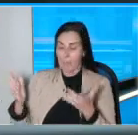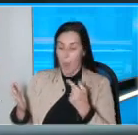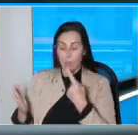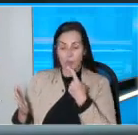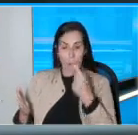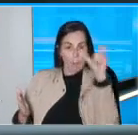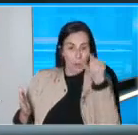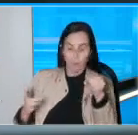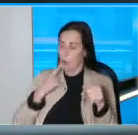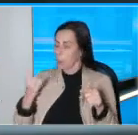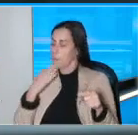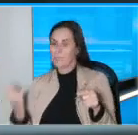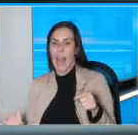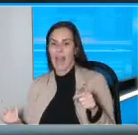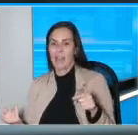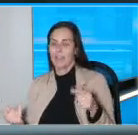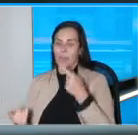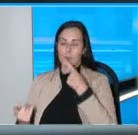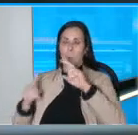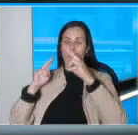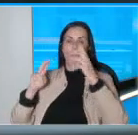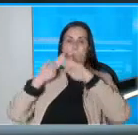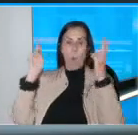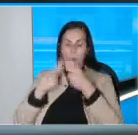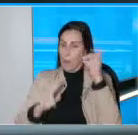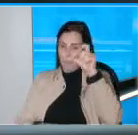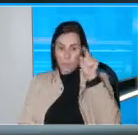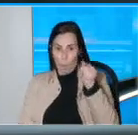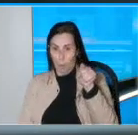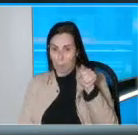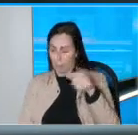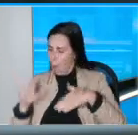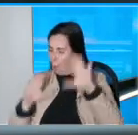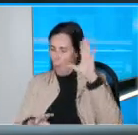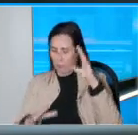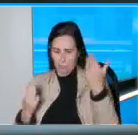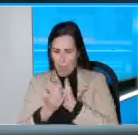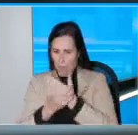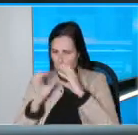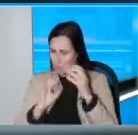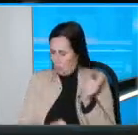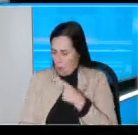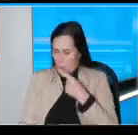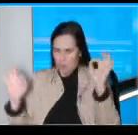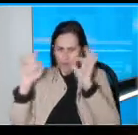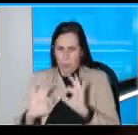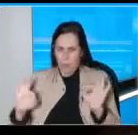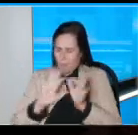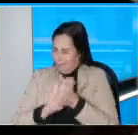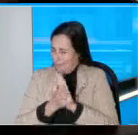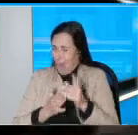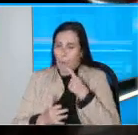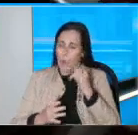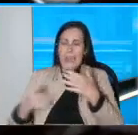שנאמר בטורקיה, מה שנאמר בעולם ומה שנאמר בישראל. בטורקיה, רוב התקשורת בכלל לא דיברה על זה. דיברה